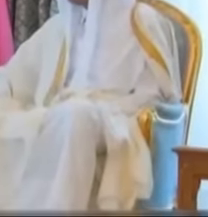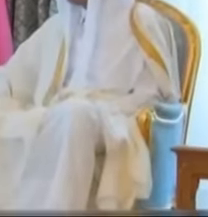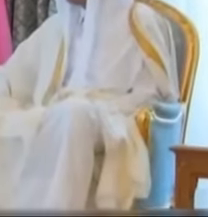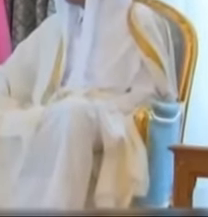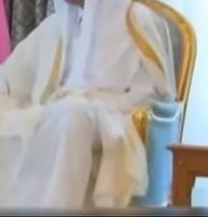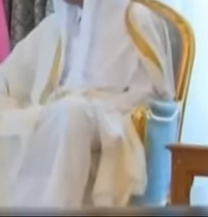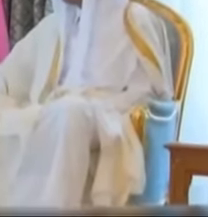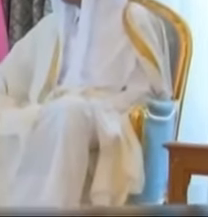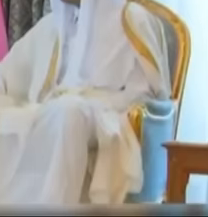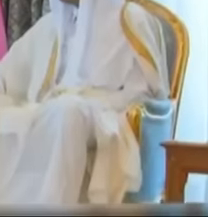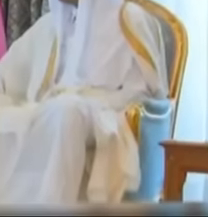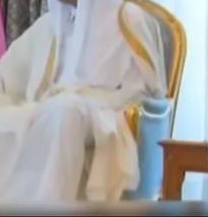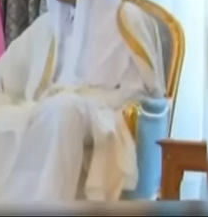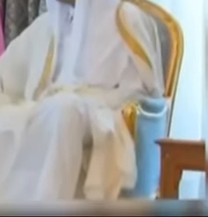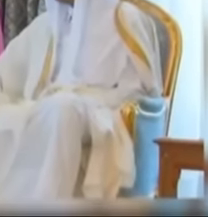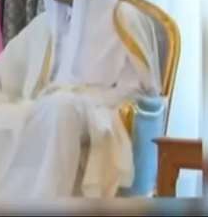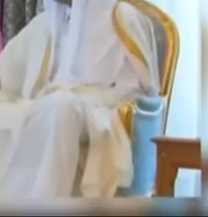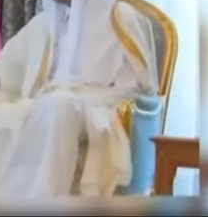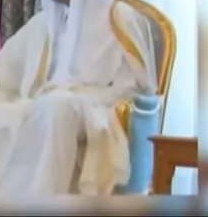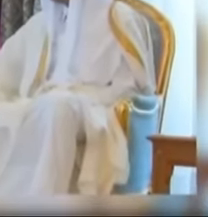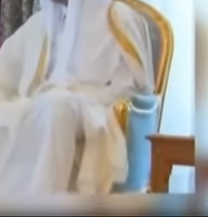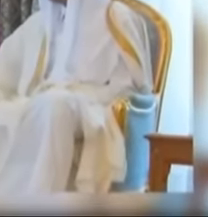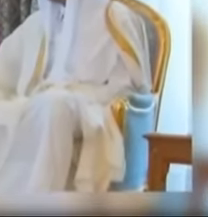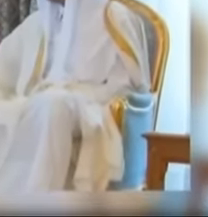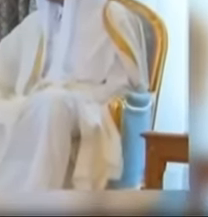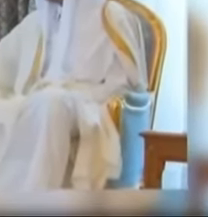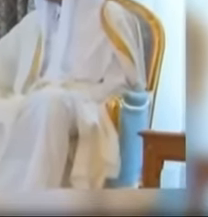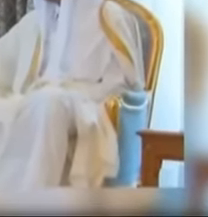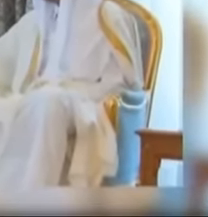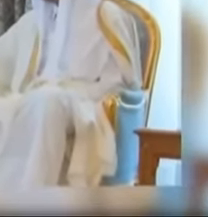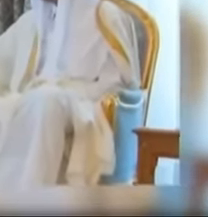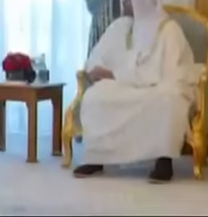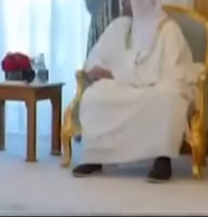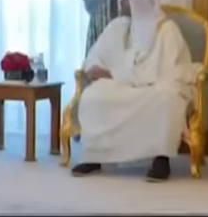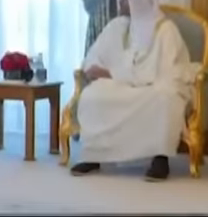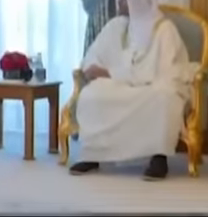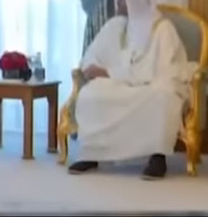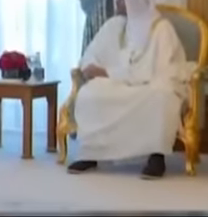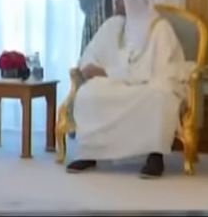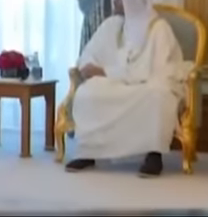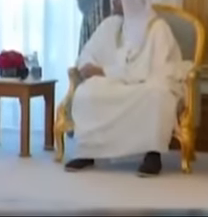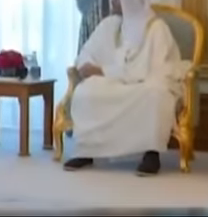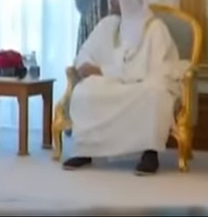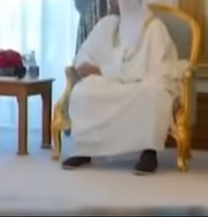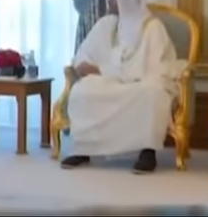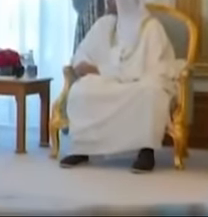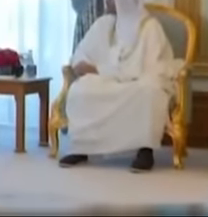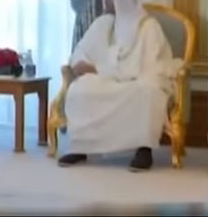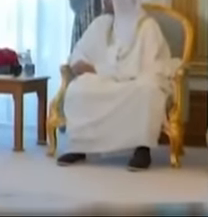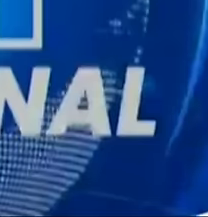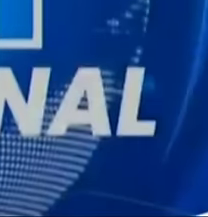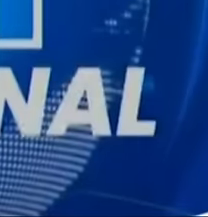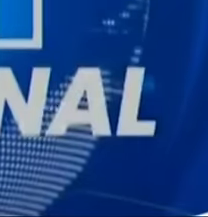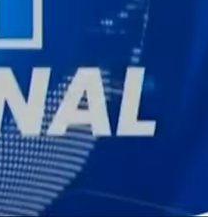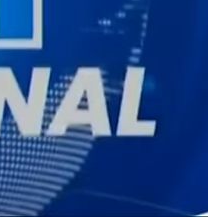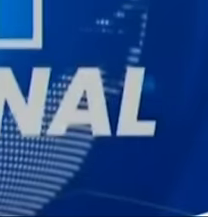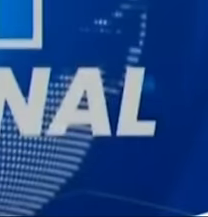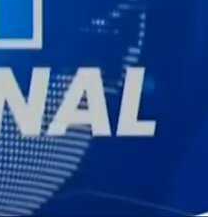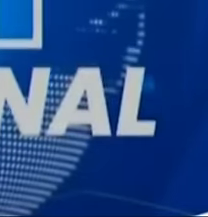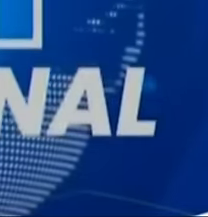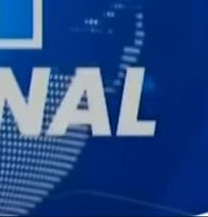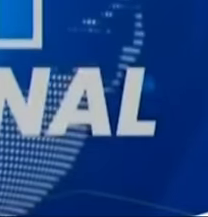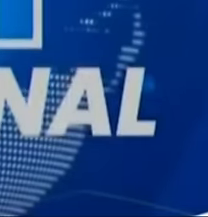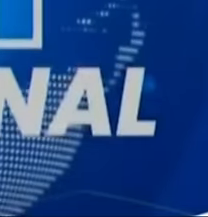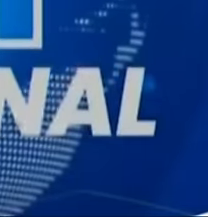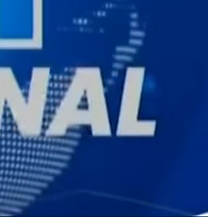Une commission mixte RDC-Qatar aura donc lieu dans les jours qui suivent. D'amples détails dans nos